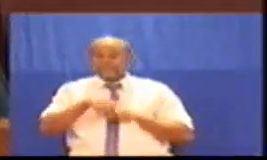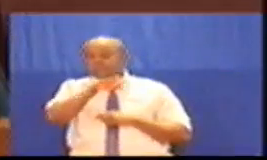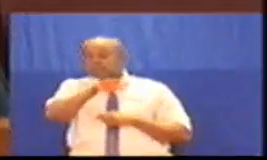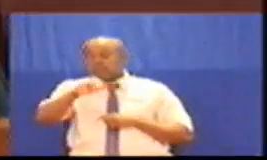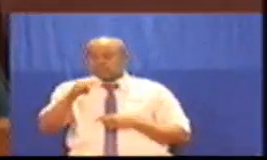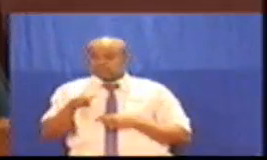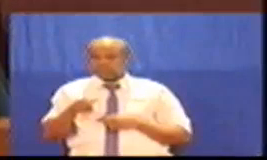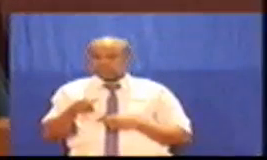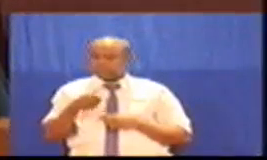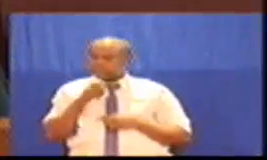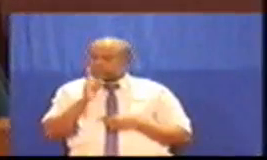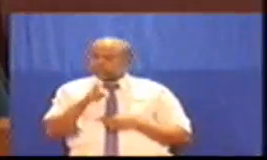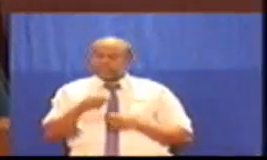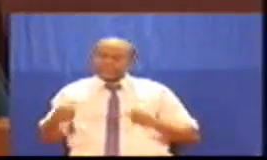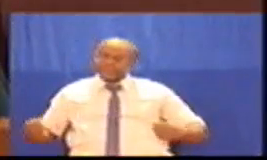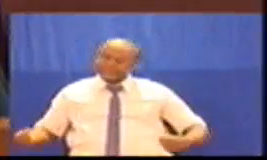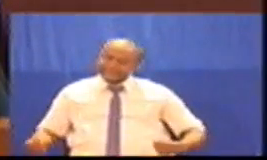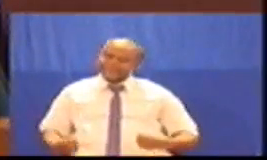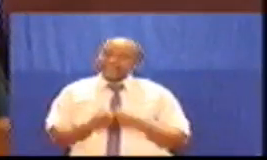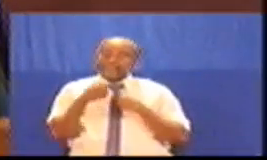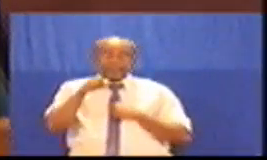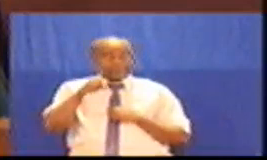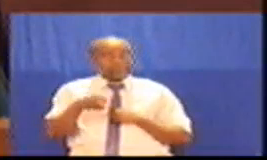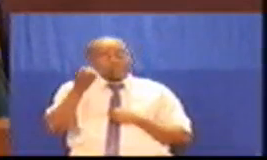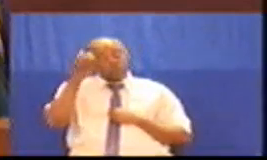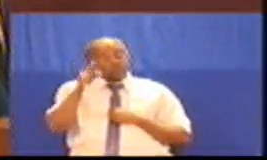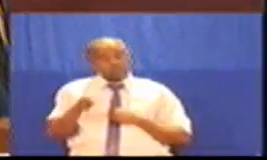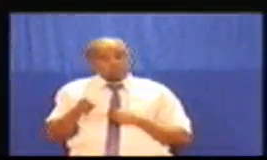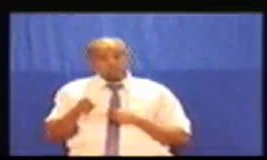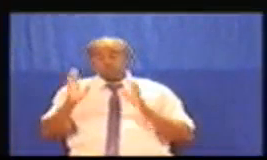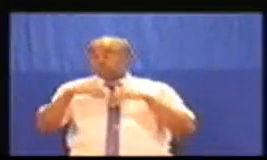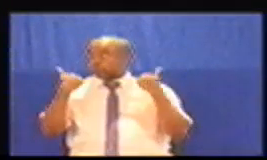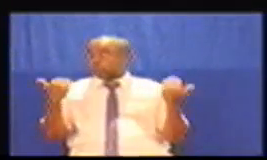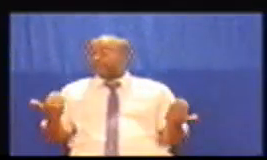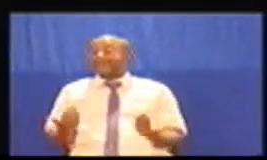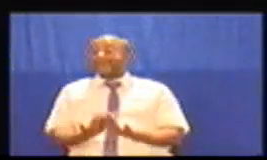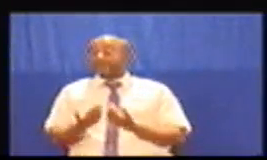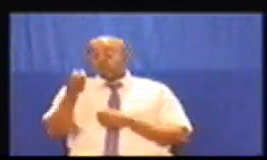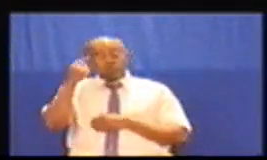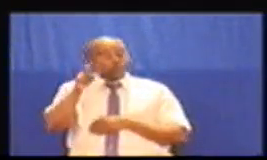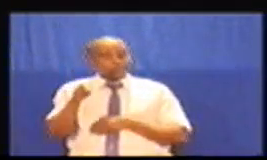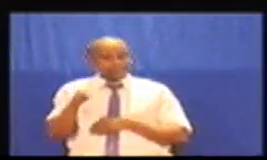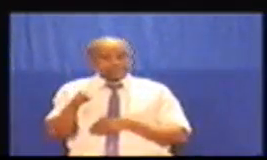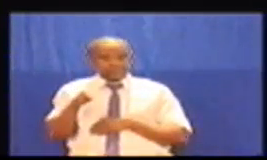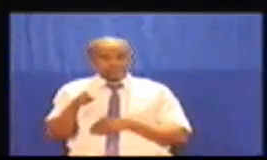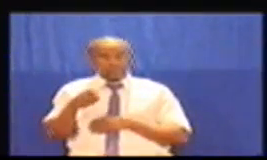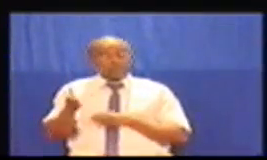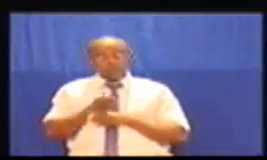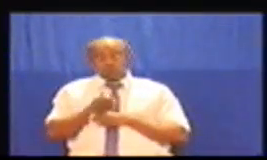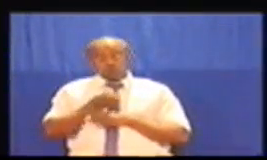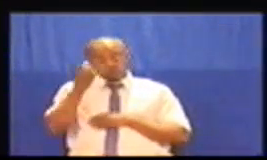ambayo tunalo janga pandemic duniani linalohusiana na swala la corona.